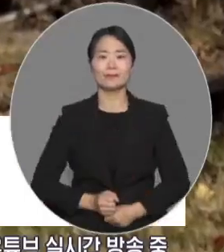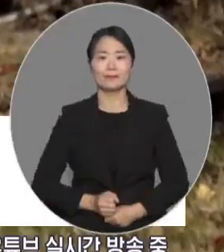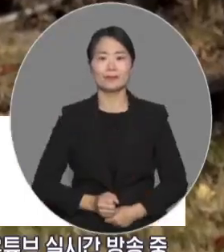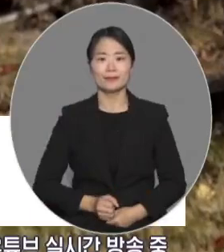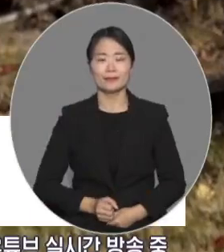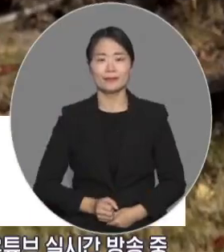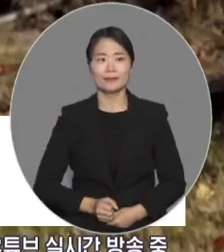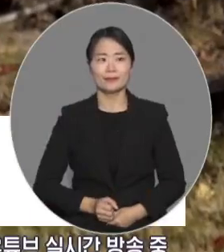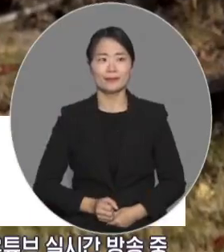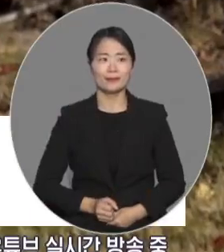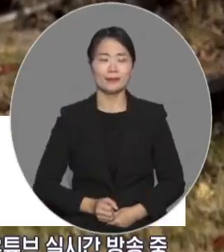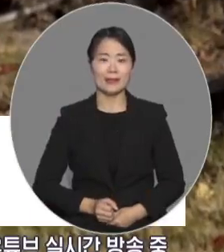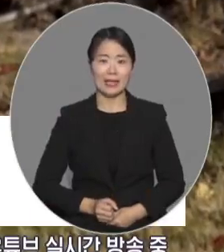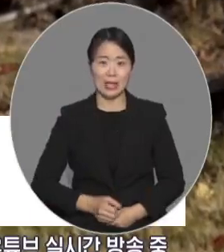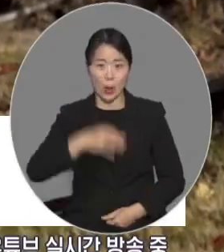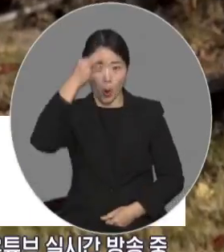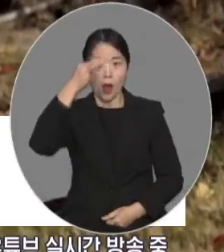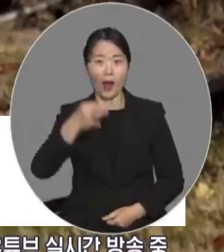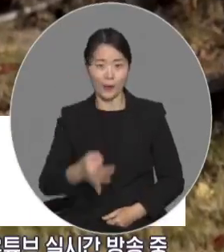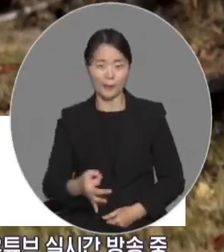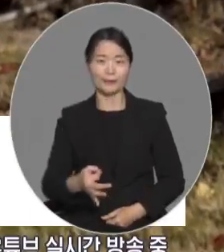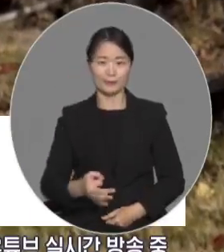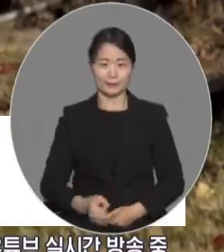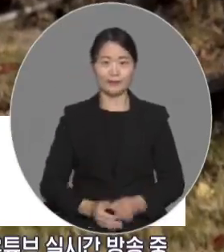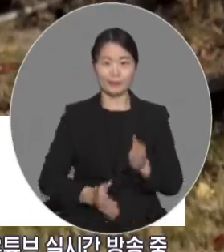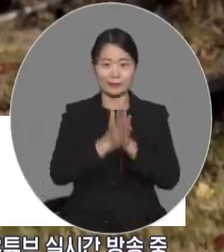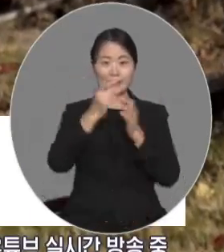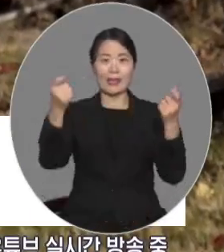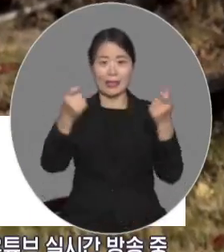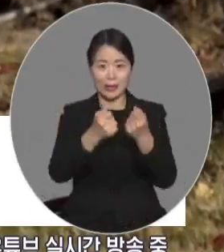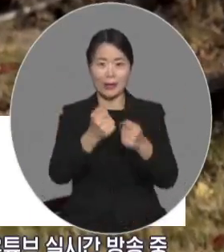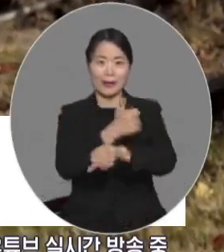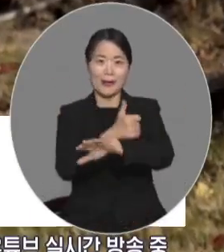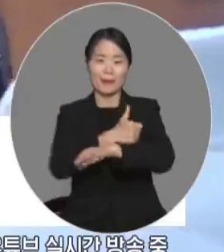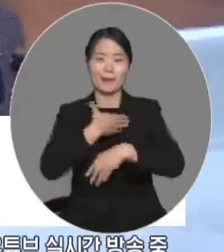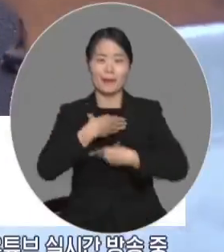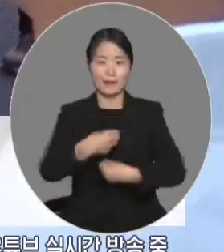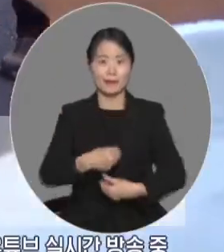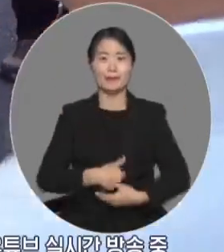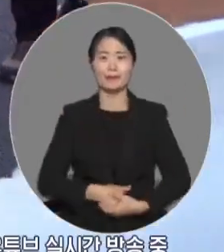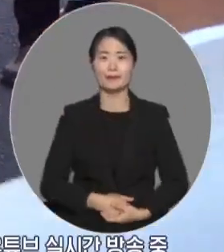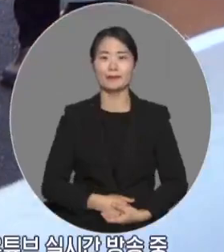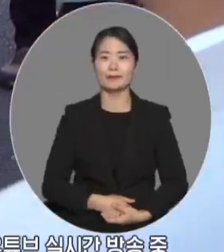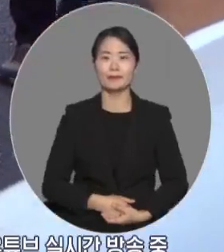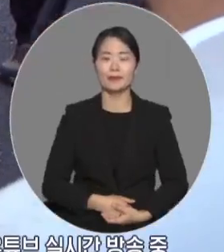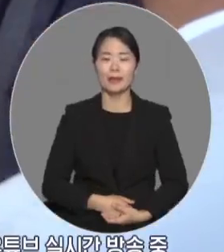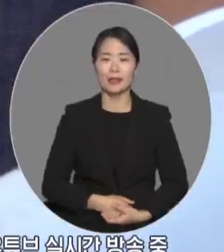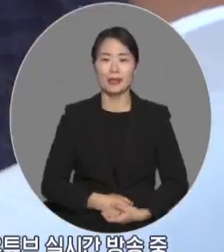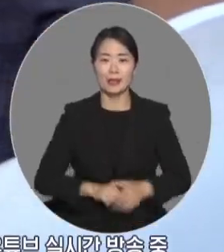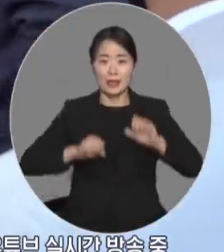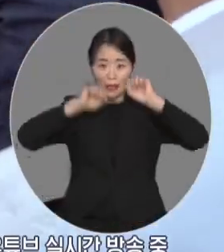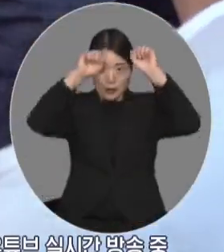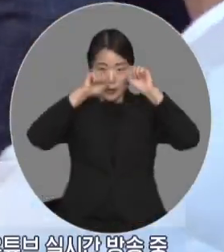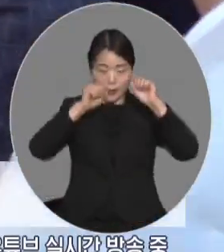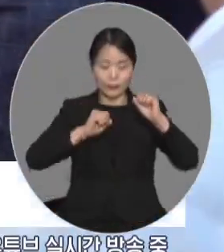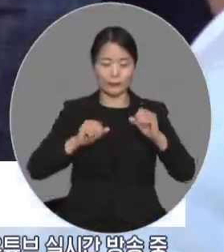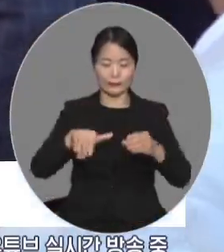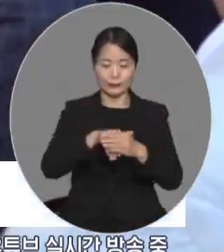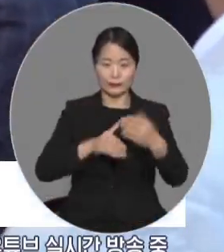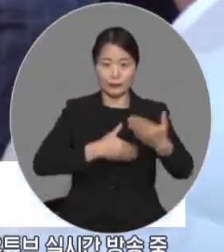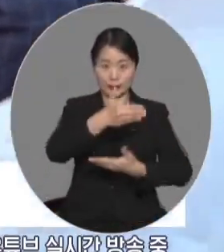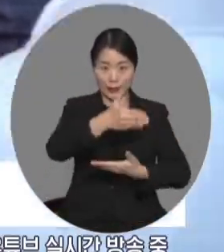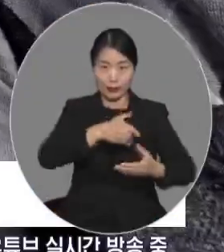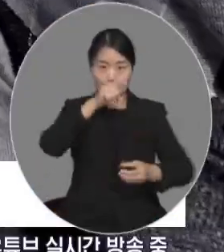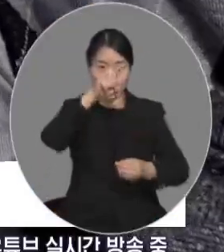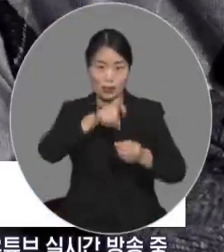내단가 야스쿠테 시나이카라 치카야쿠테 벤리나 토코데스. 스포츠 문화 교류를 위해 일본을